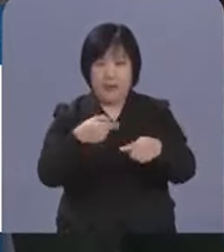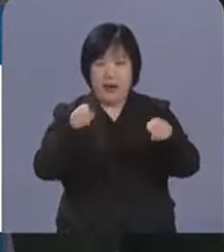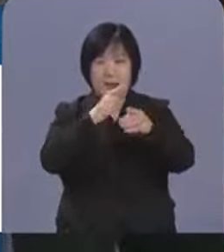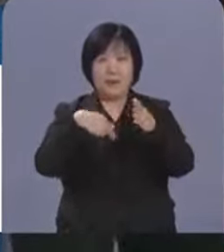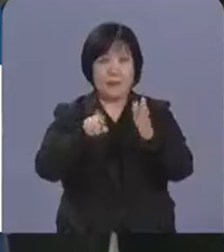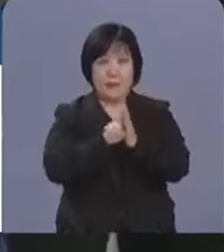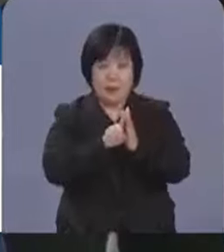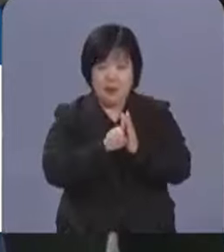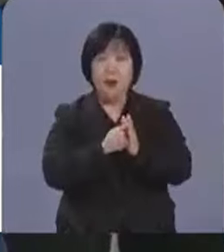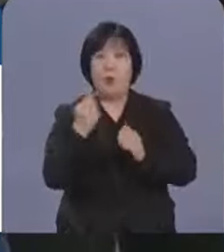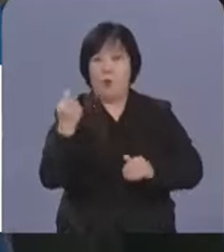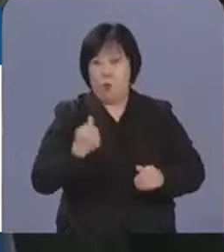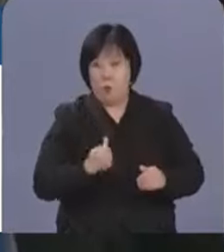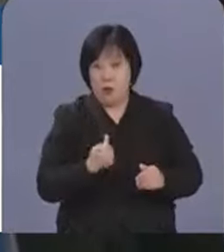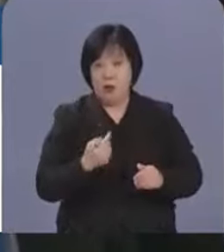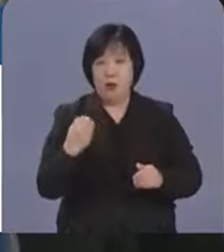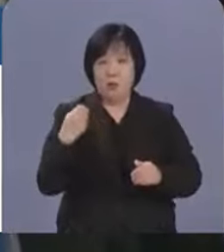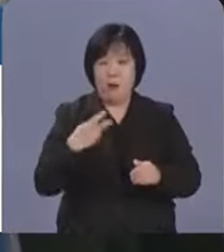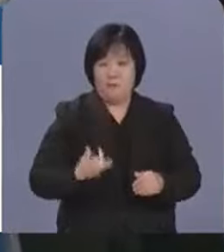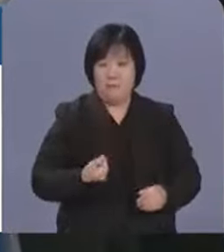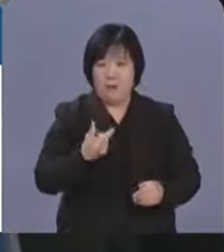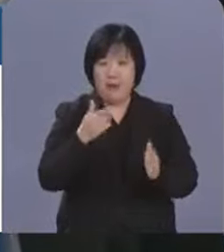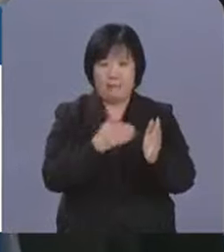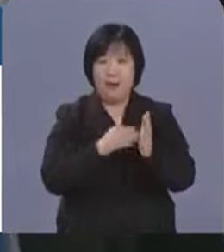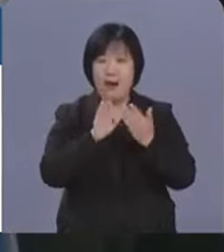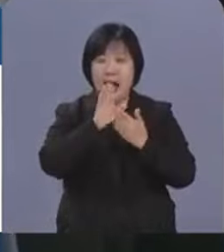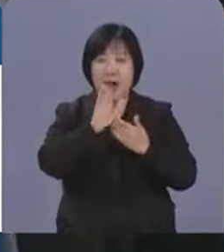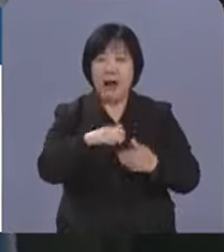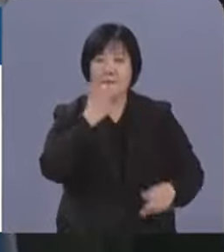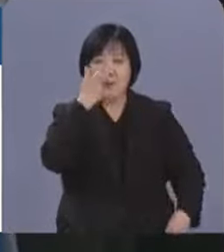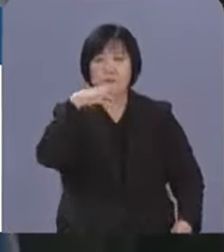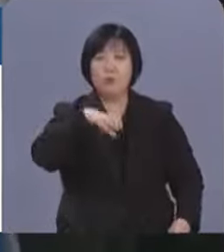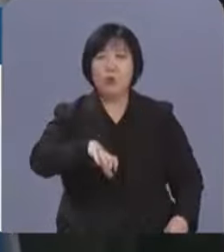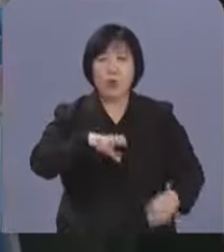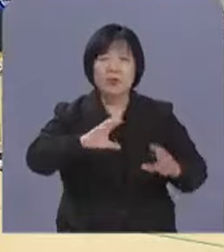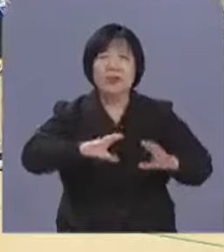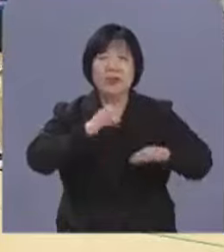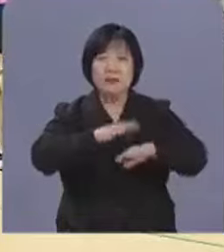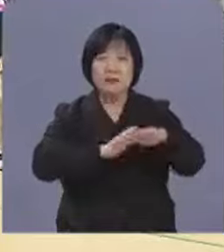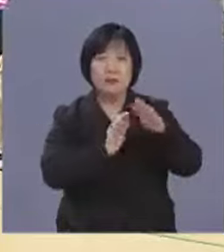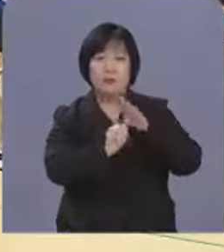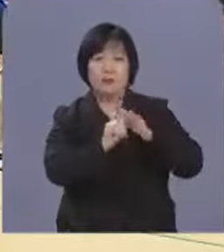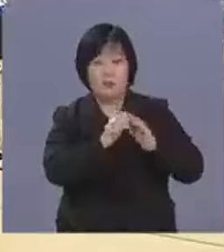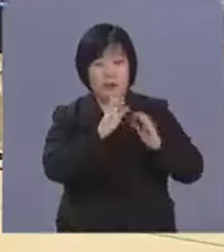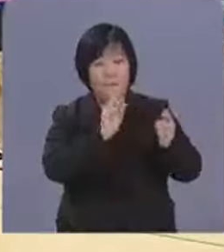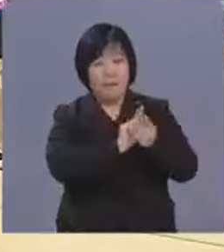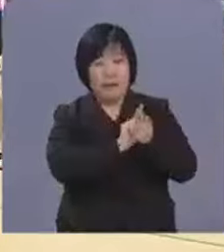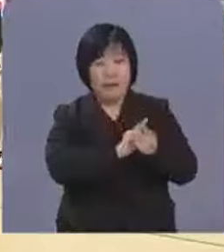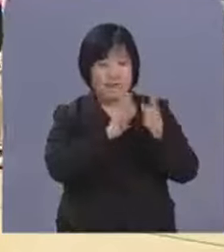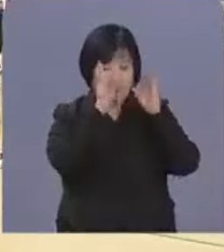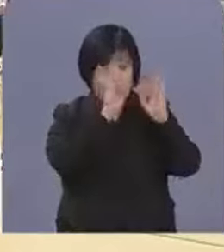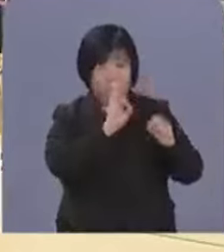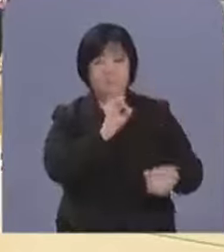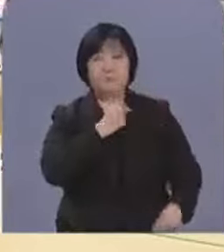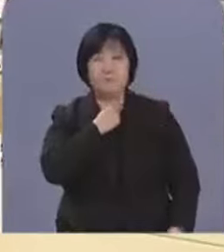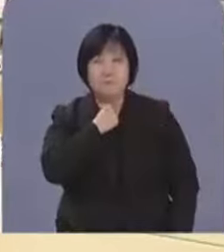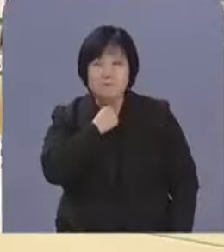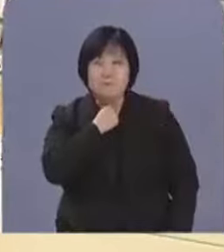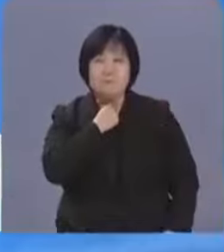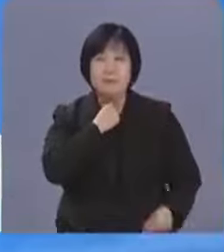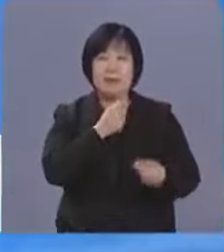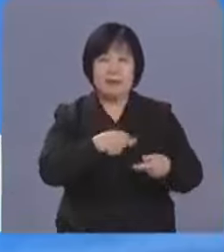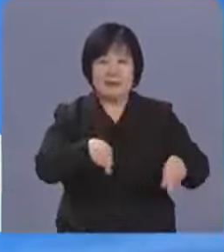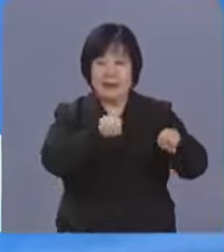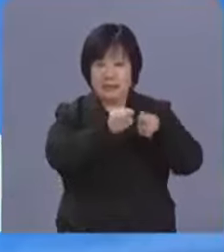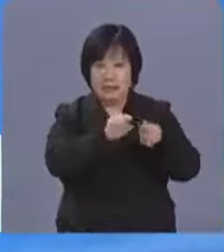빨리 하고 백스코의 세계적인 선수를 보러 가고 싶습니다. 특히 이번 대회에서는 예선전을 통과한